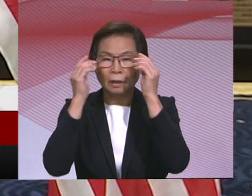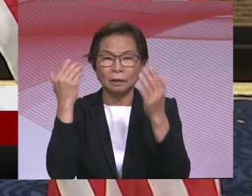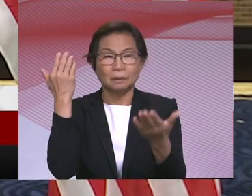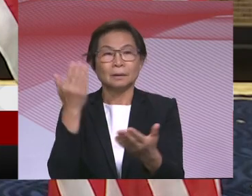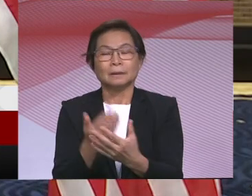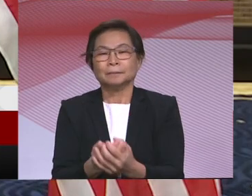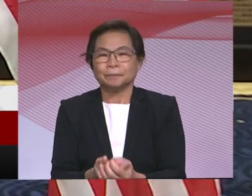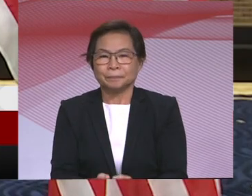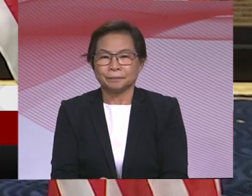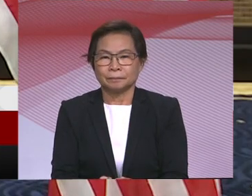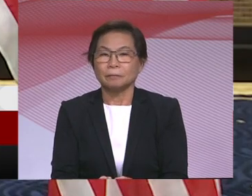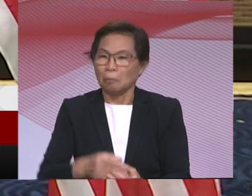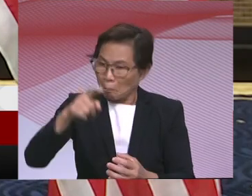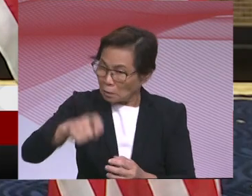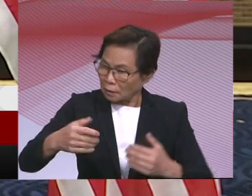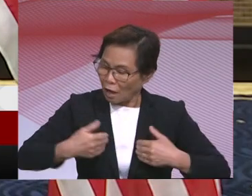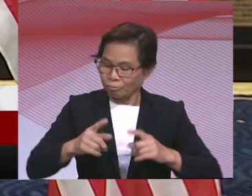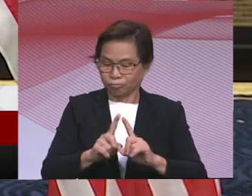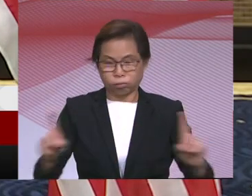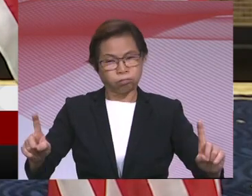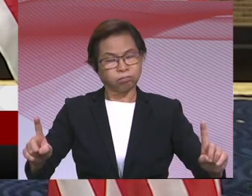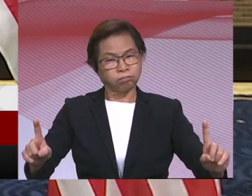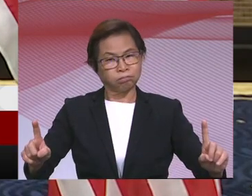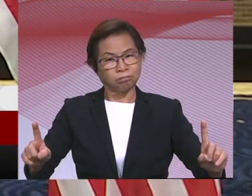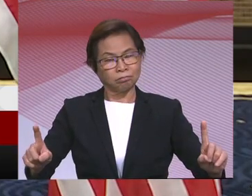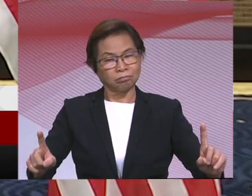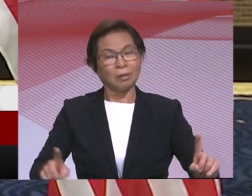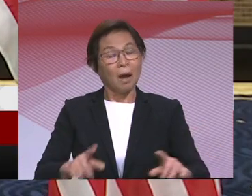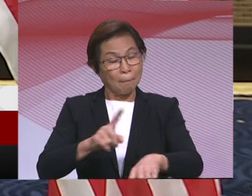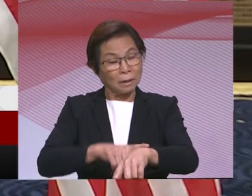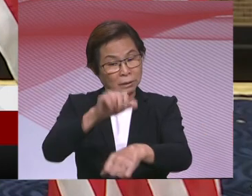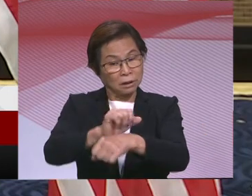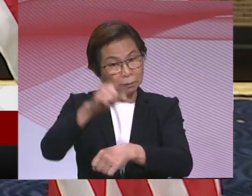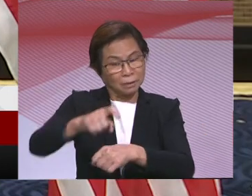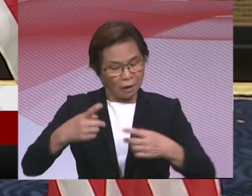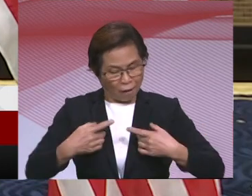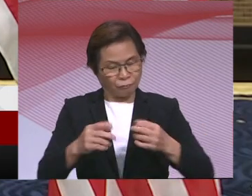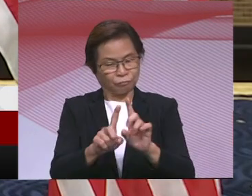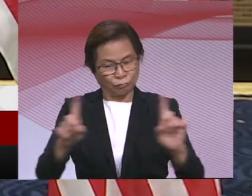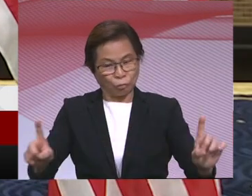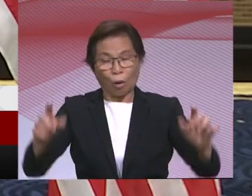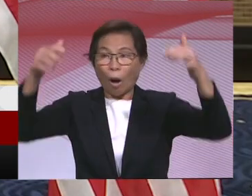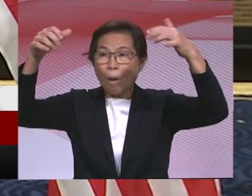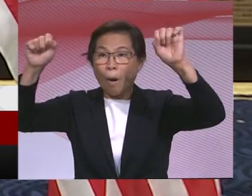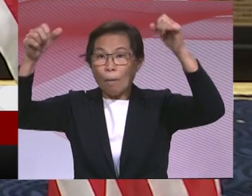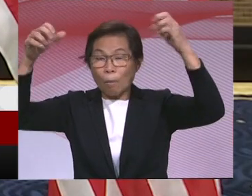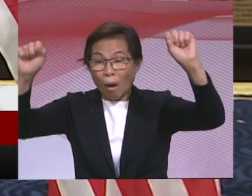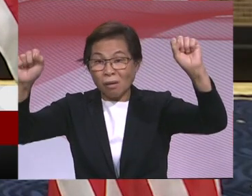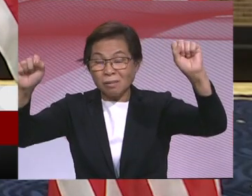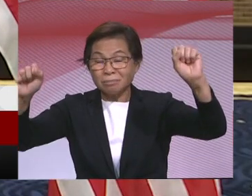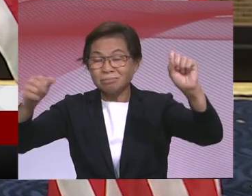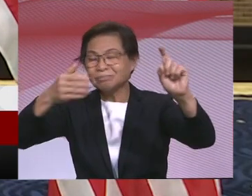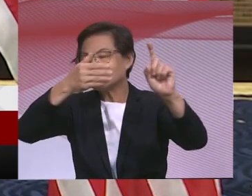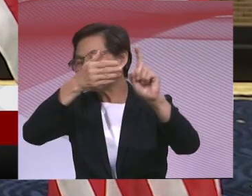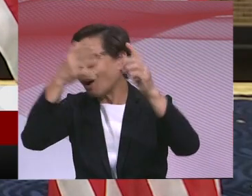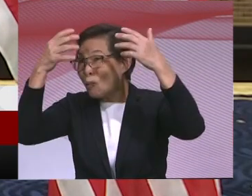sampai jadoh penjarakan fisika langsung sewaktu berada di tempat kejauhan menemani majikan yang